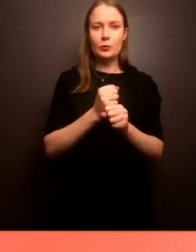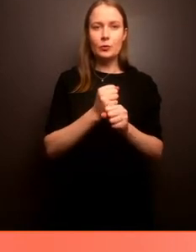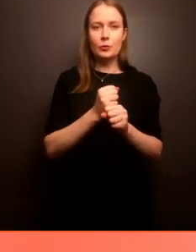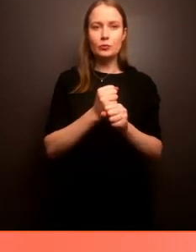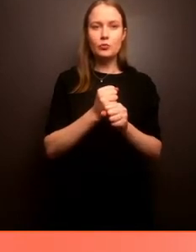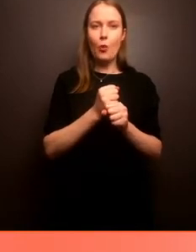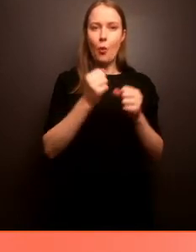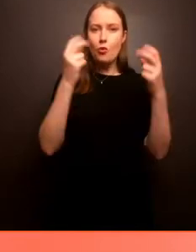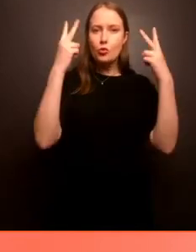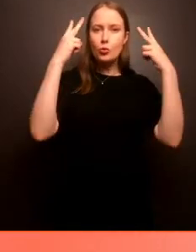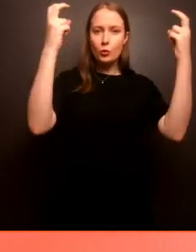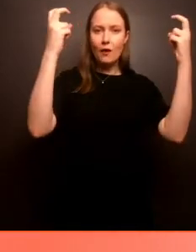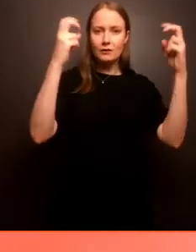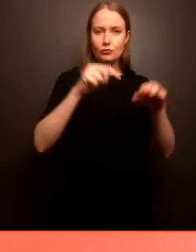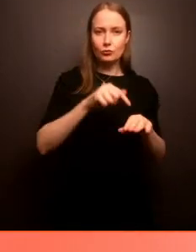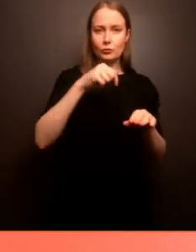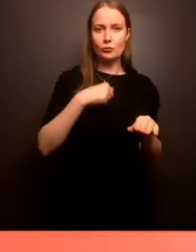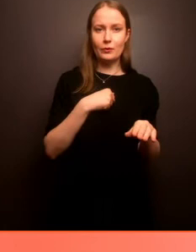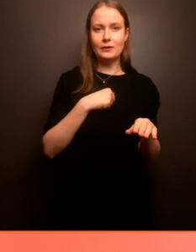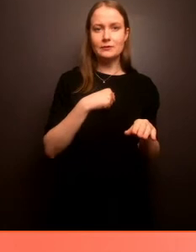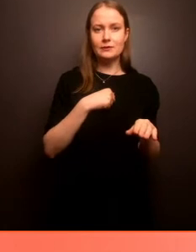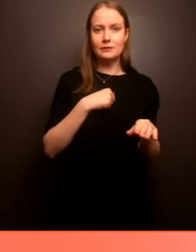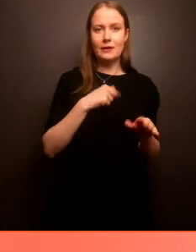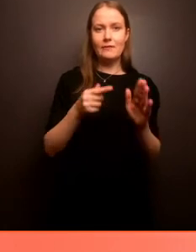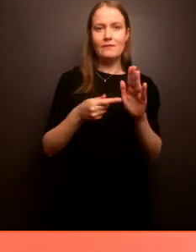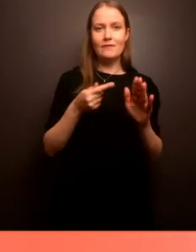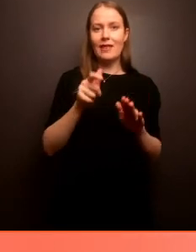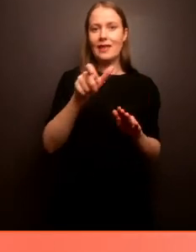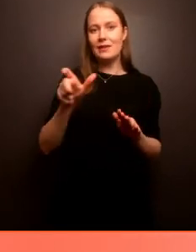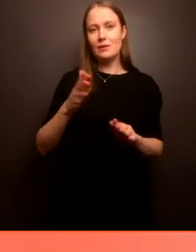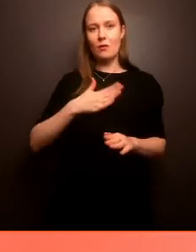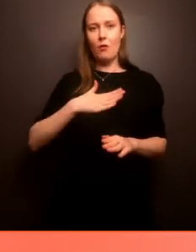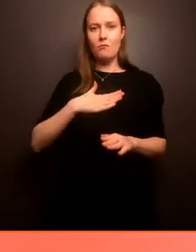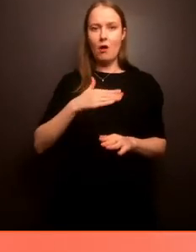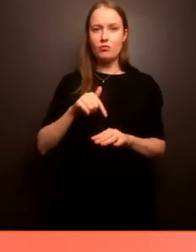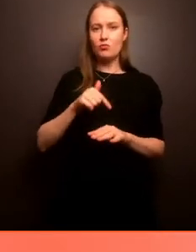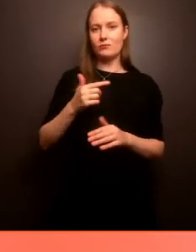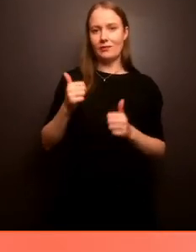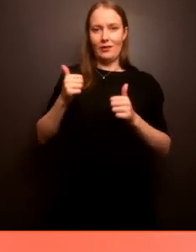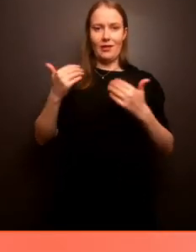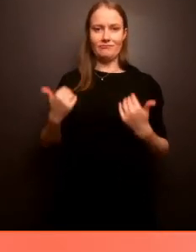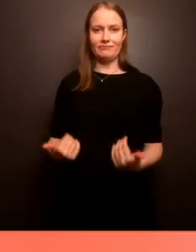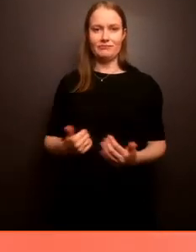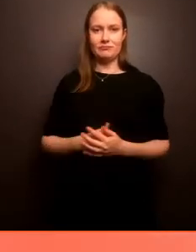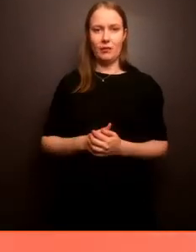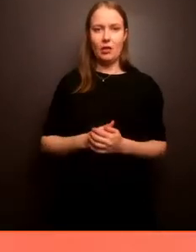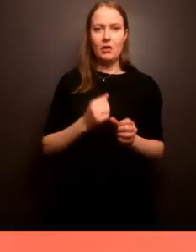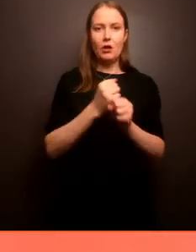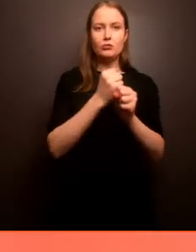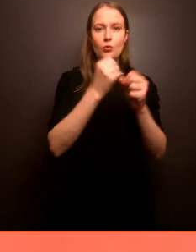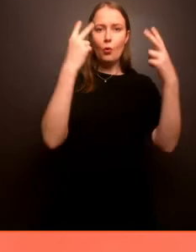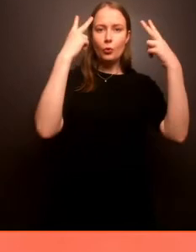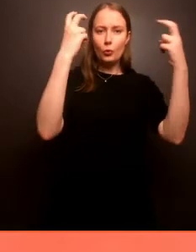tööturvalisusest. Me räägime inimese üldisest heaolust. Ja tööturvalisuse mõttes me ei